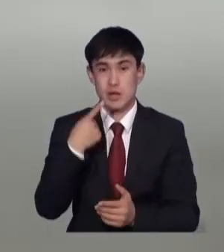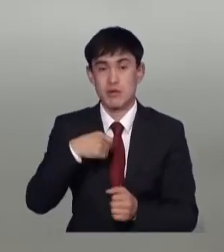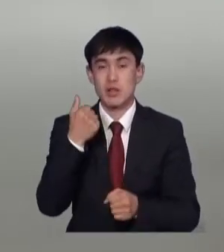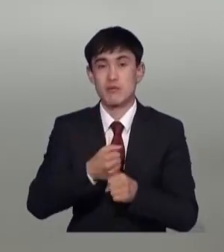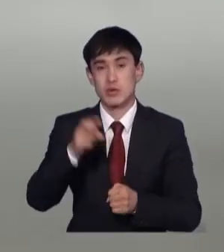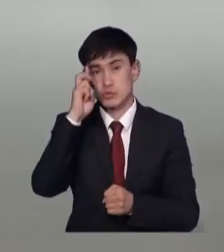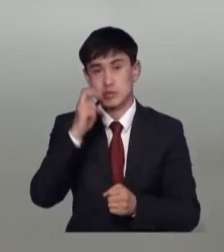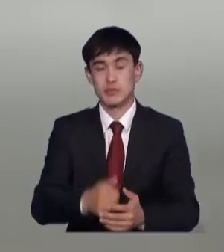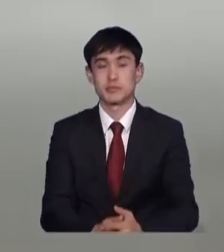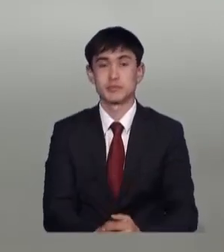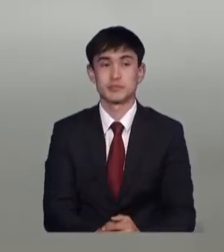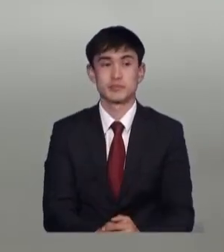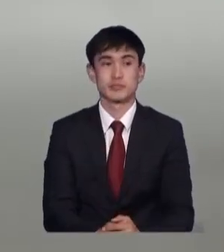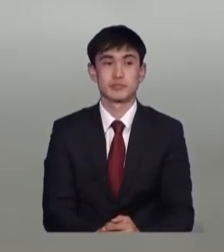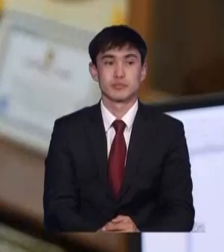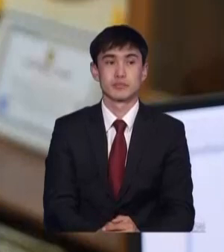подчеркнул глава